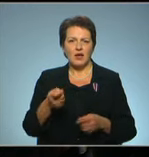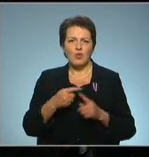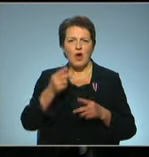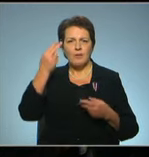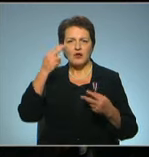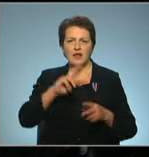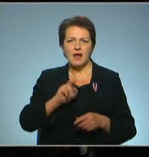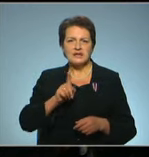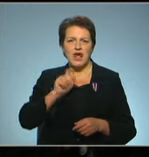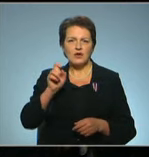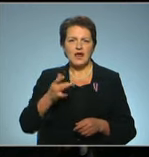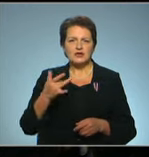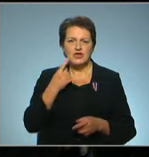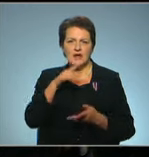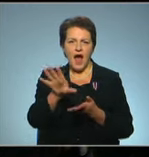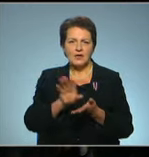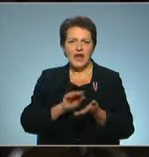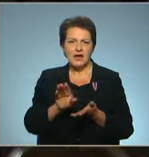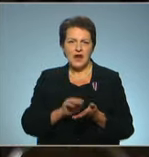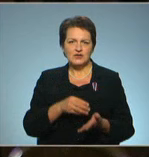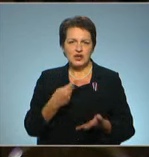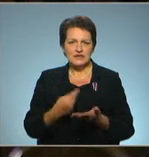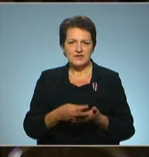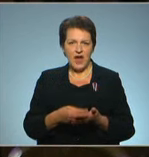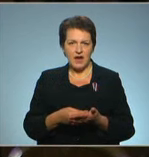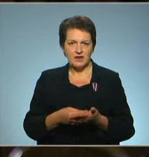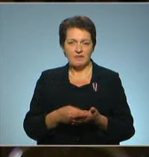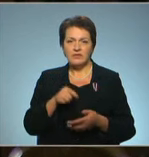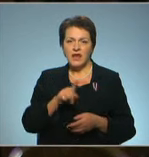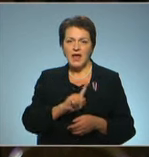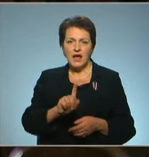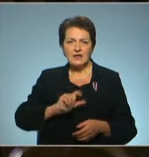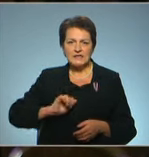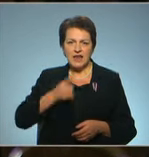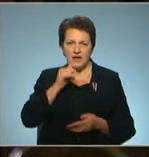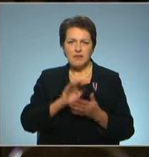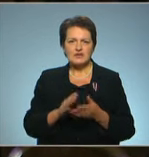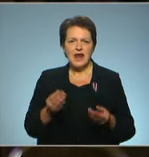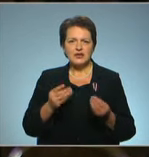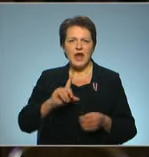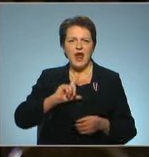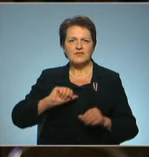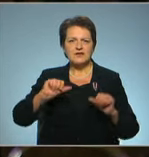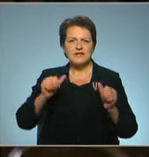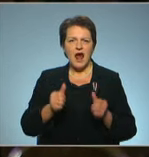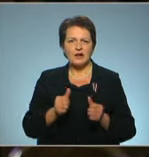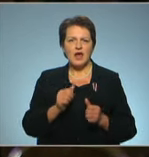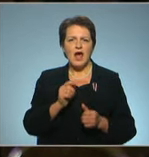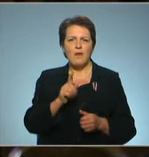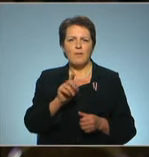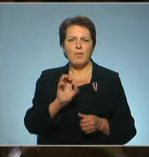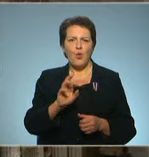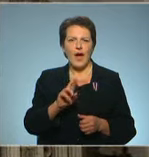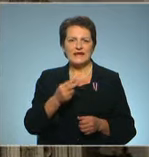jaunatnē šķiet atdarināšanas vērti. Teju katrs Latvijā pazīst lielisko latviešu talantu Kristapu